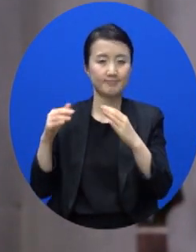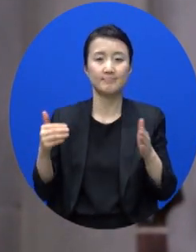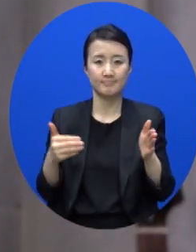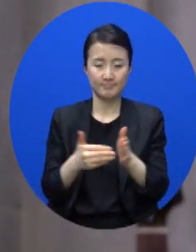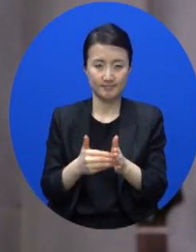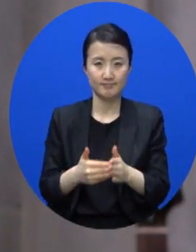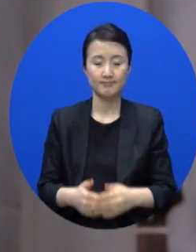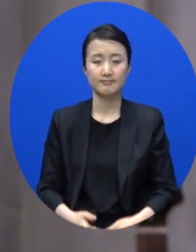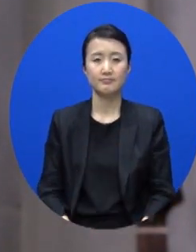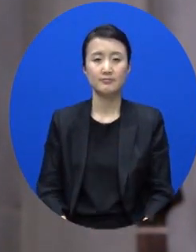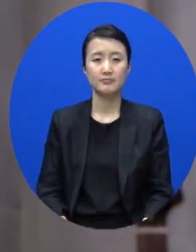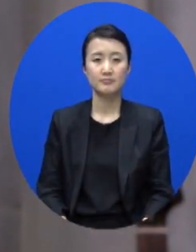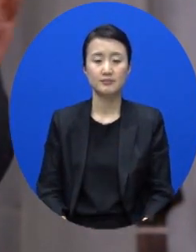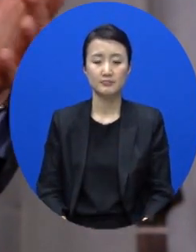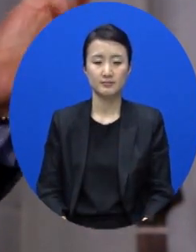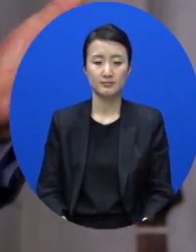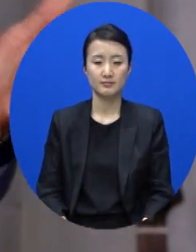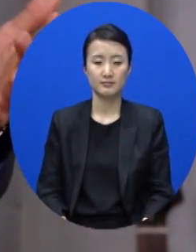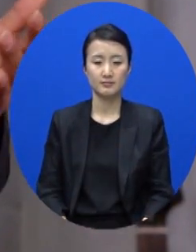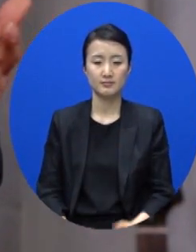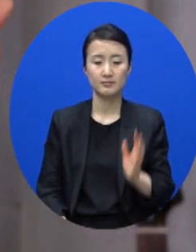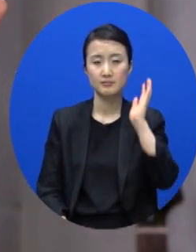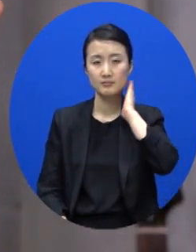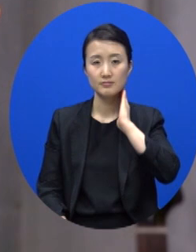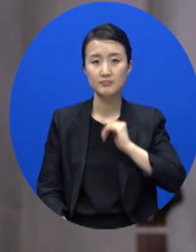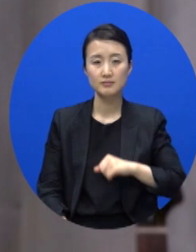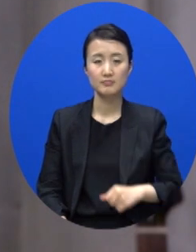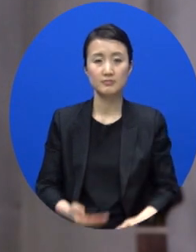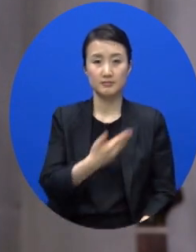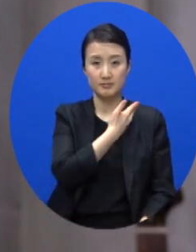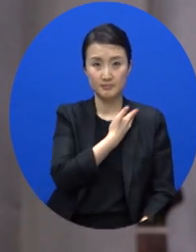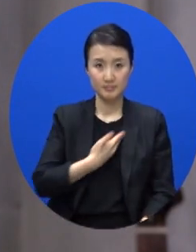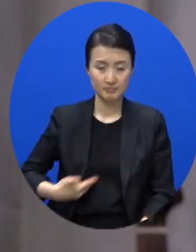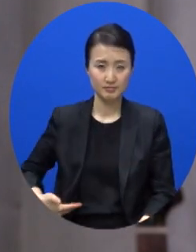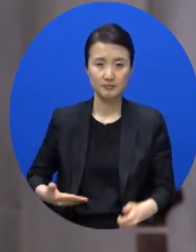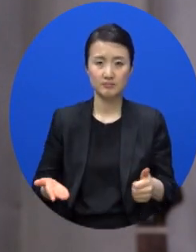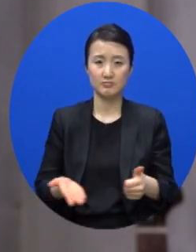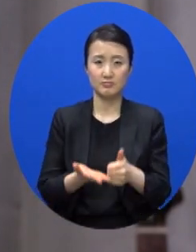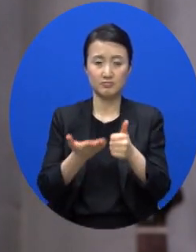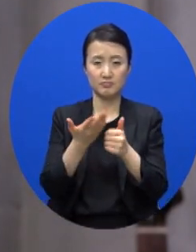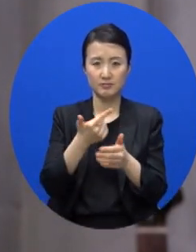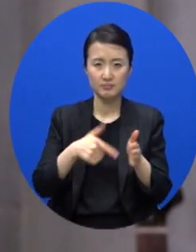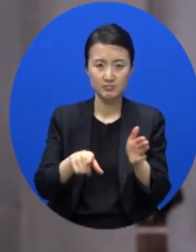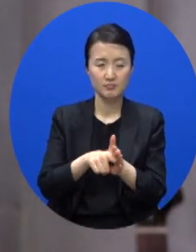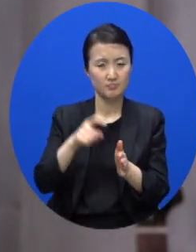그래서 제자를 양성을 시키려고 하다 보니까